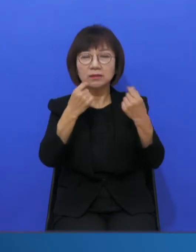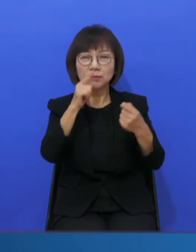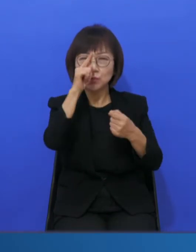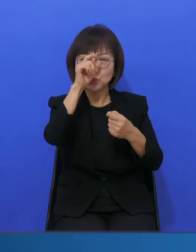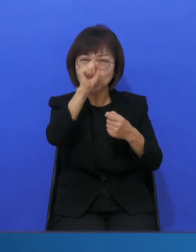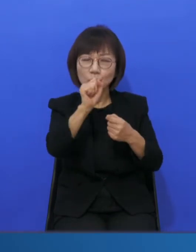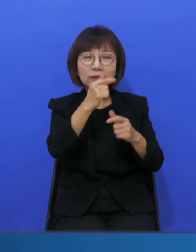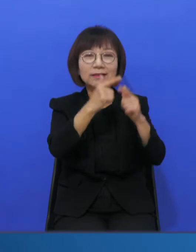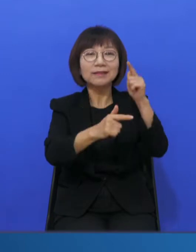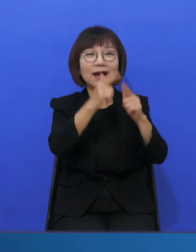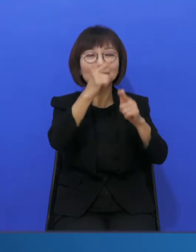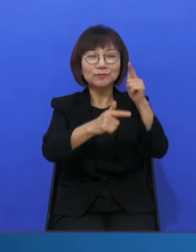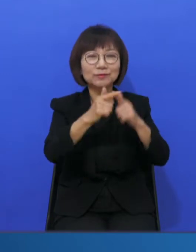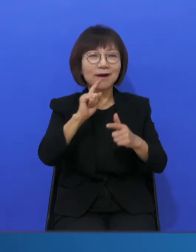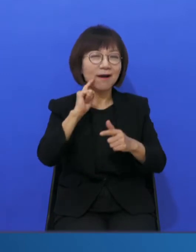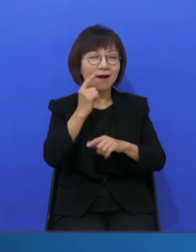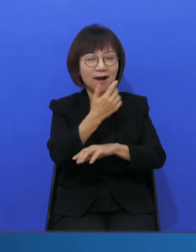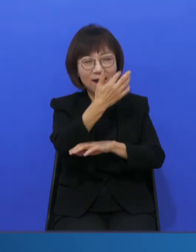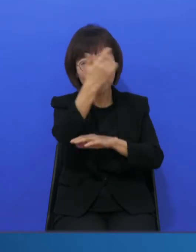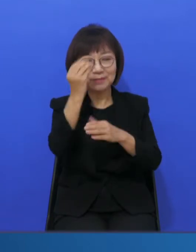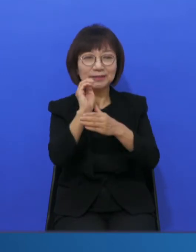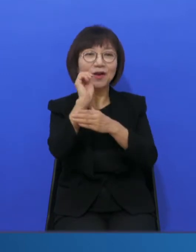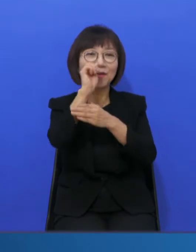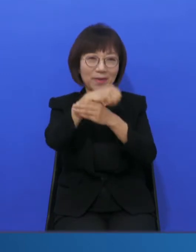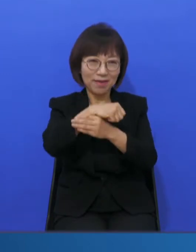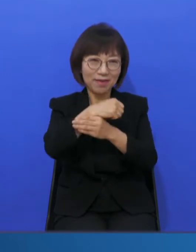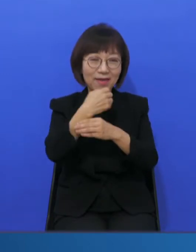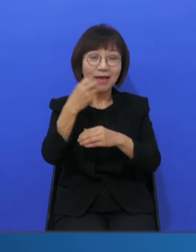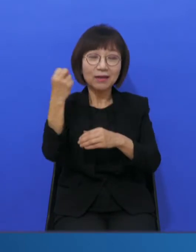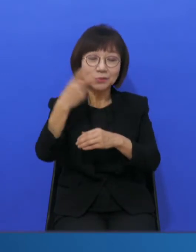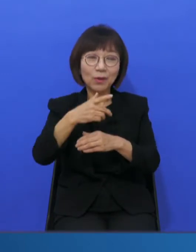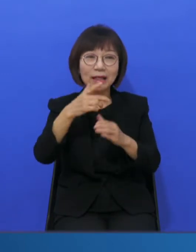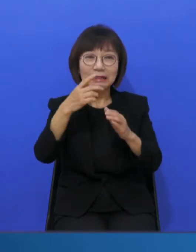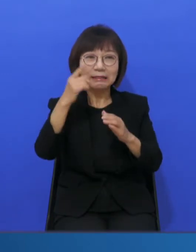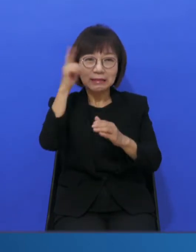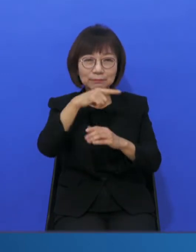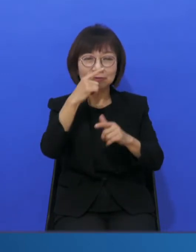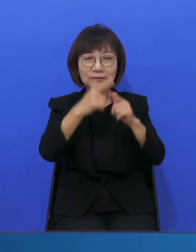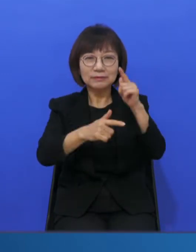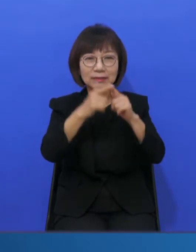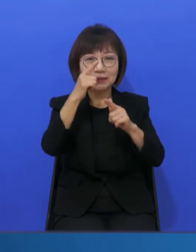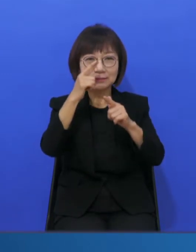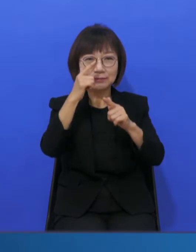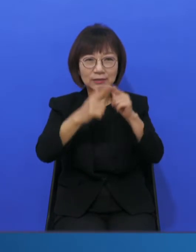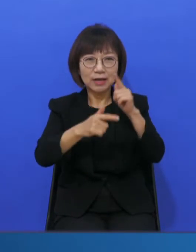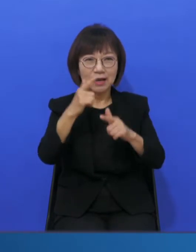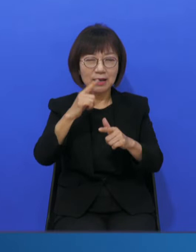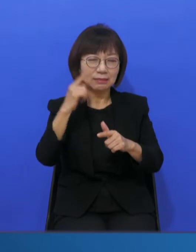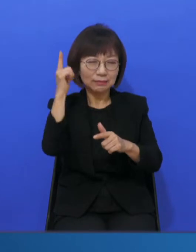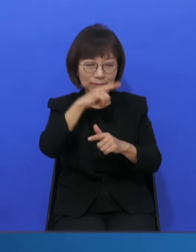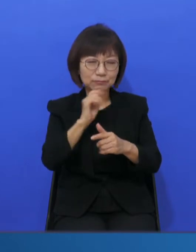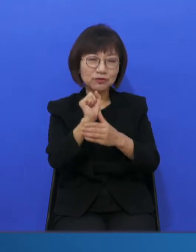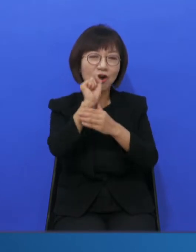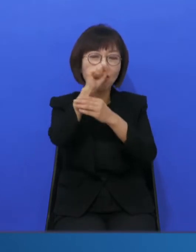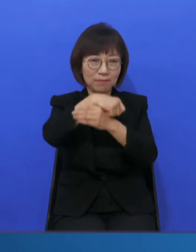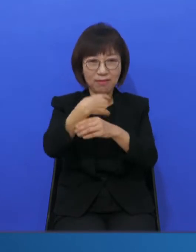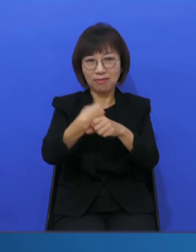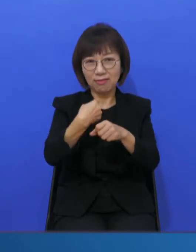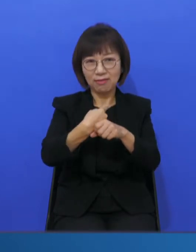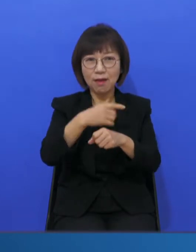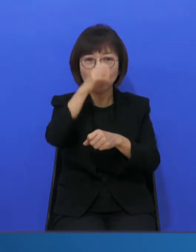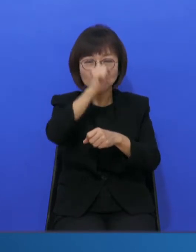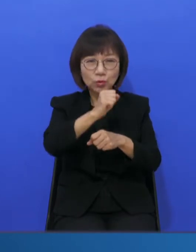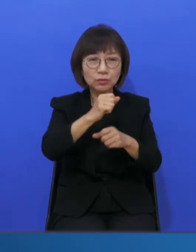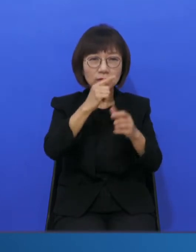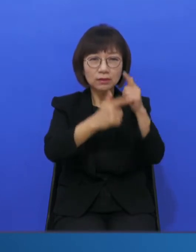나무마다 아름다운 열매를 맺고 못된 나무가 나쁜 열매를 맺나니 좋은 나무가